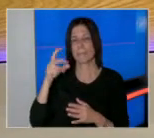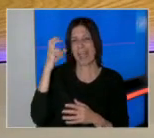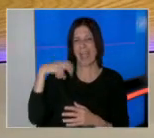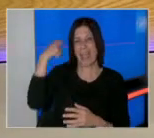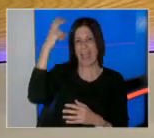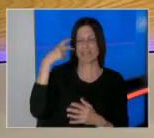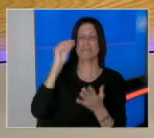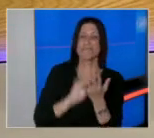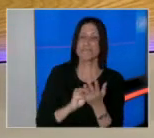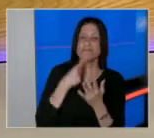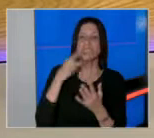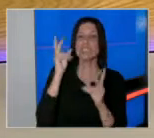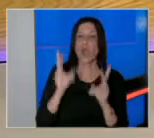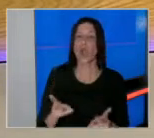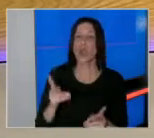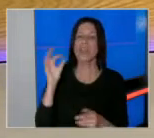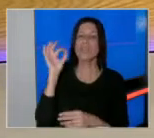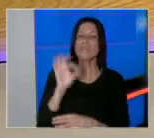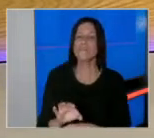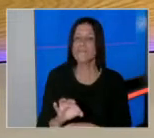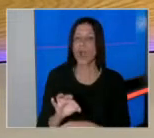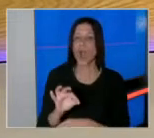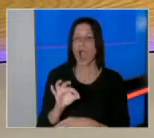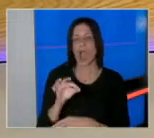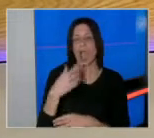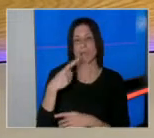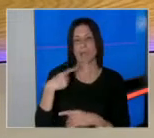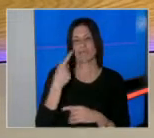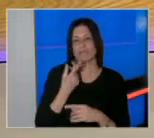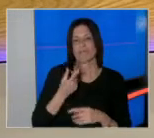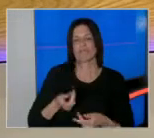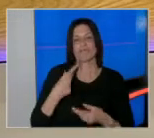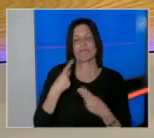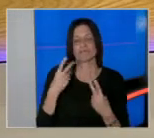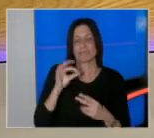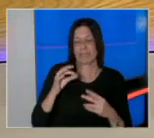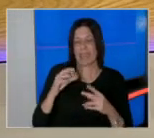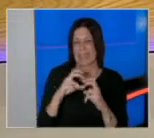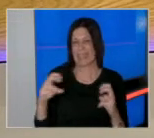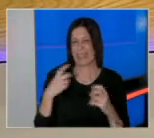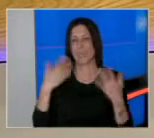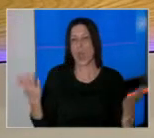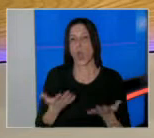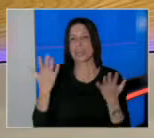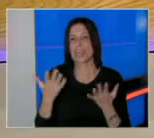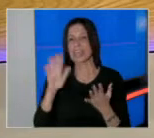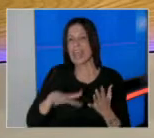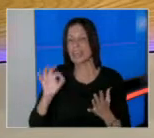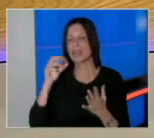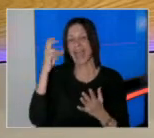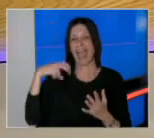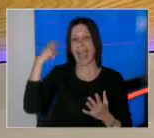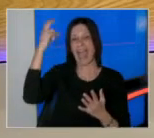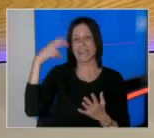לוזון קבע כי הדבר עלול לפגוע בצביונה של העיר ולעודד ילדים ערבים וערבים